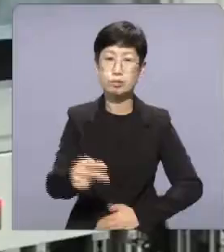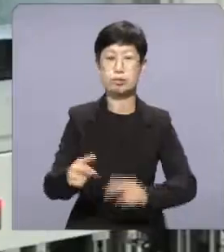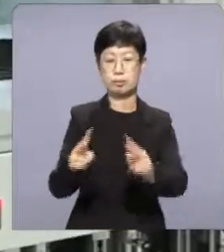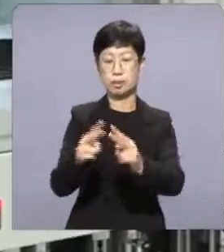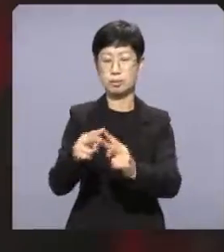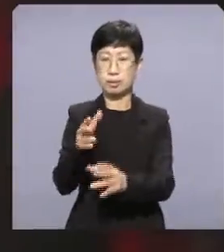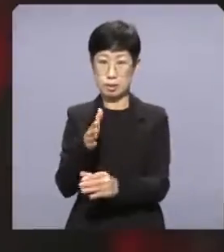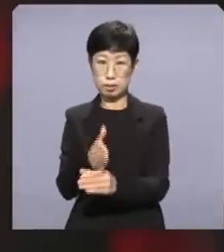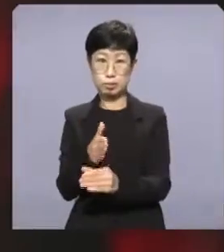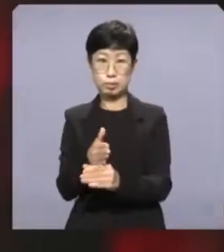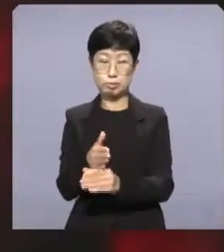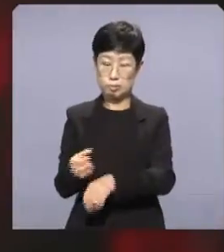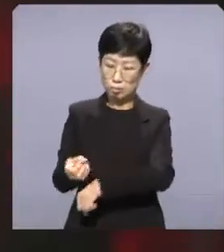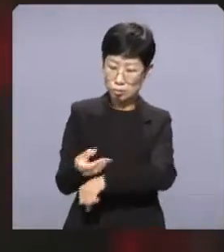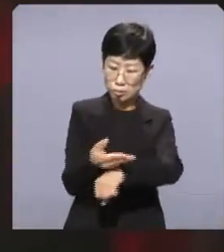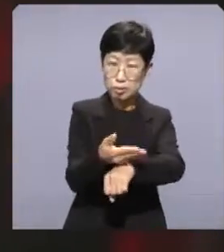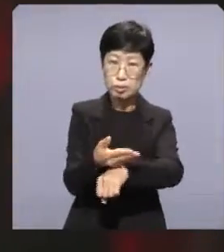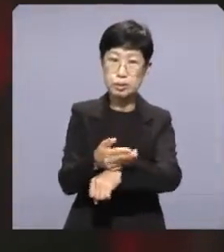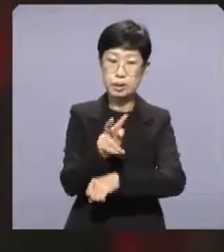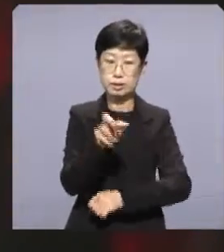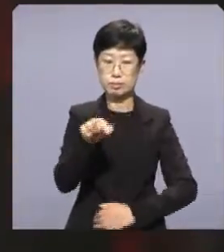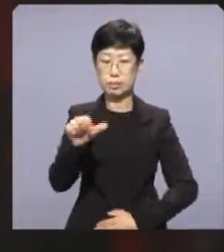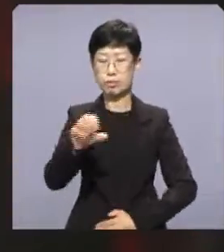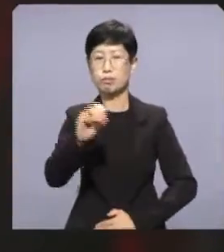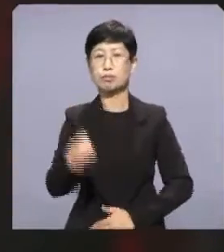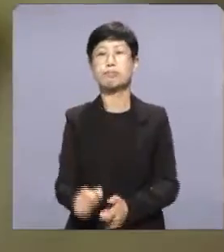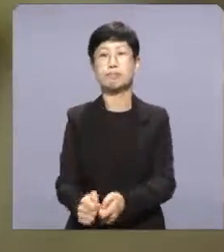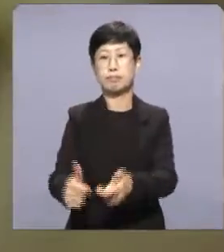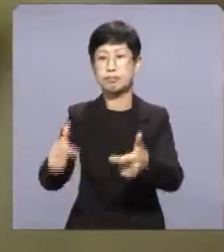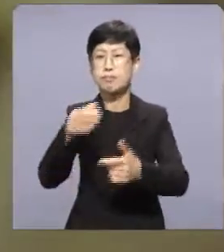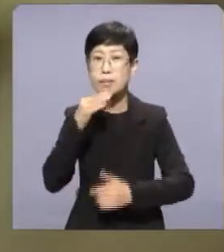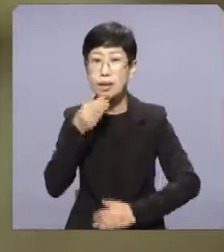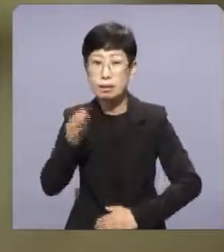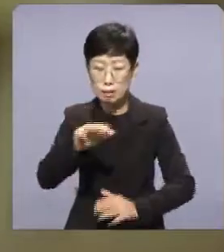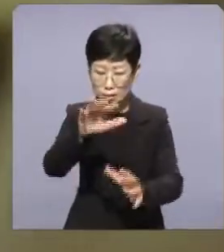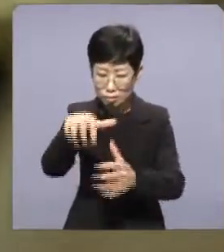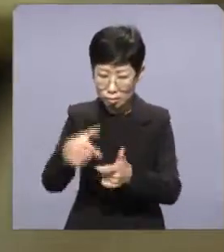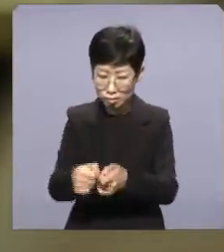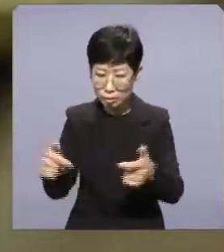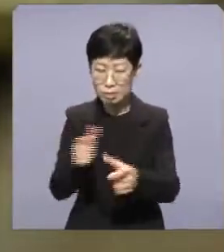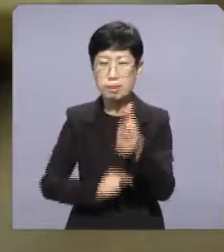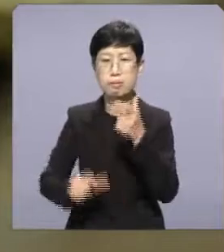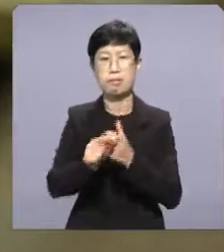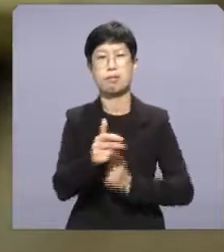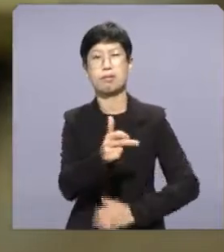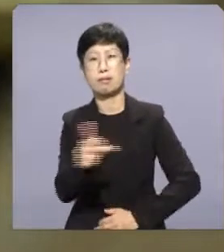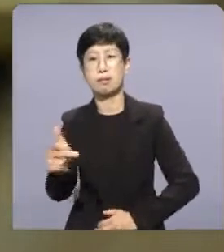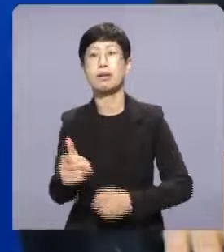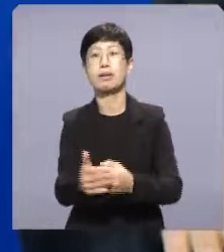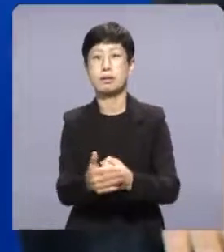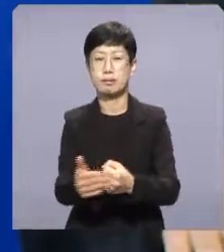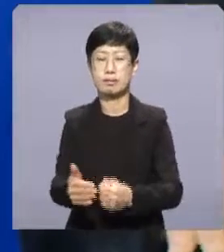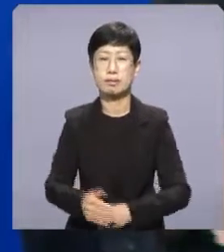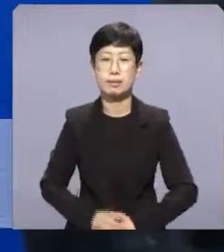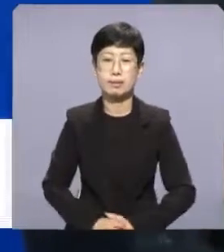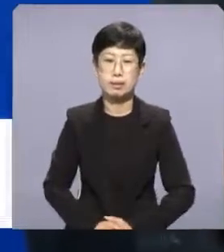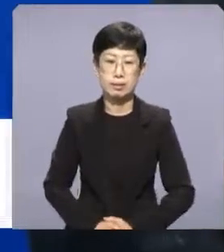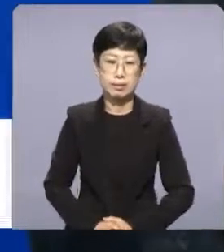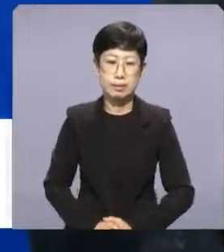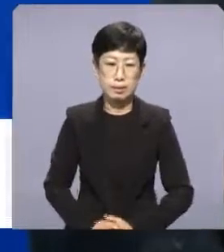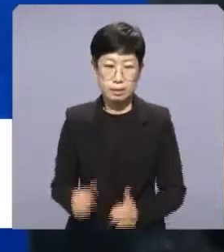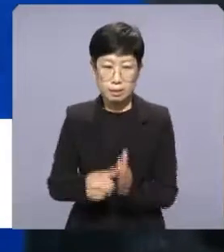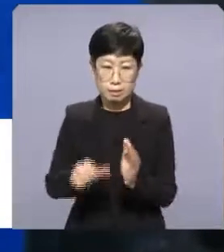등을 중심으로 수출이 20.5% 잃었지만 수입 증가 폭이 더 컸기 때문입니다 상품